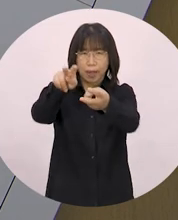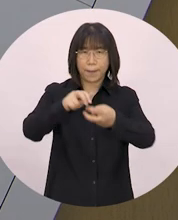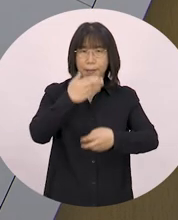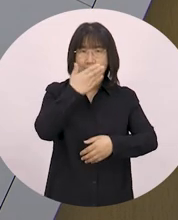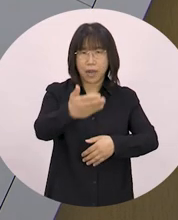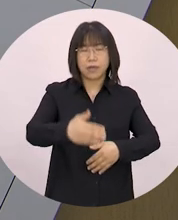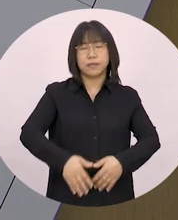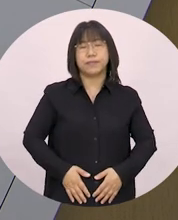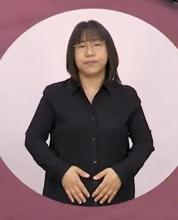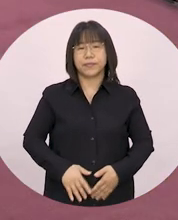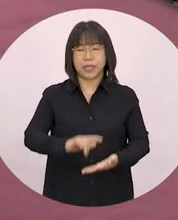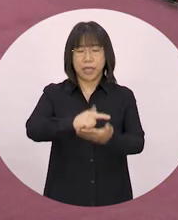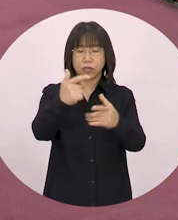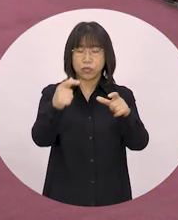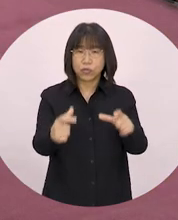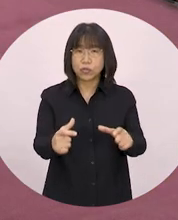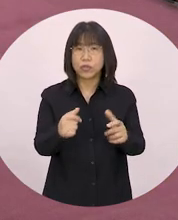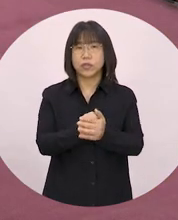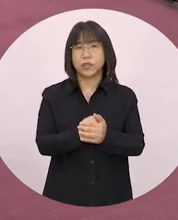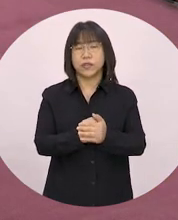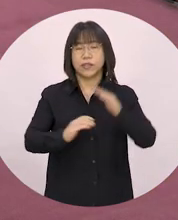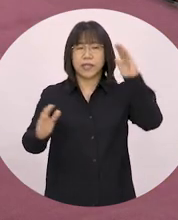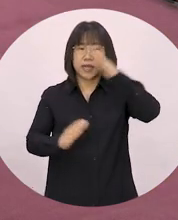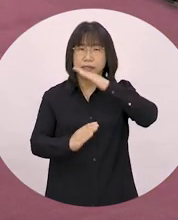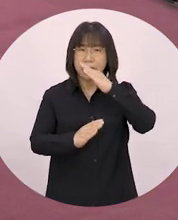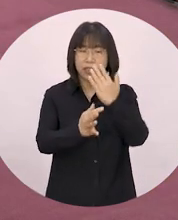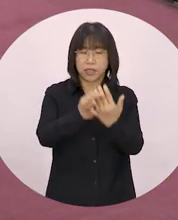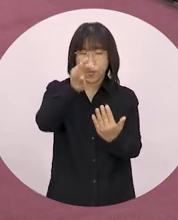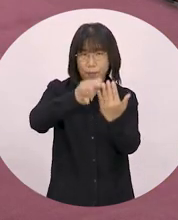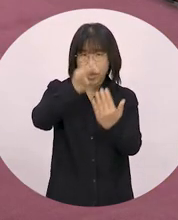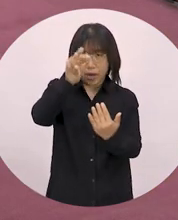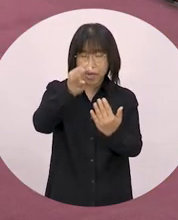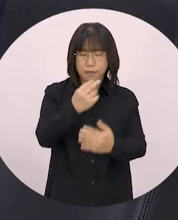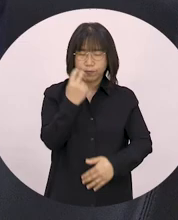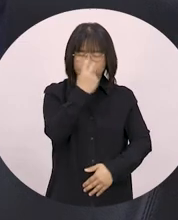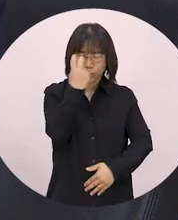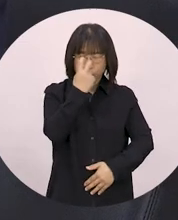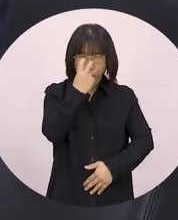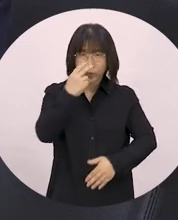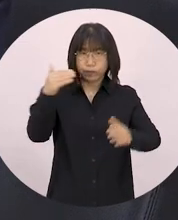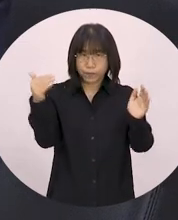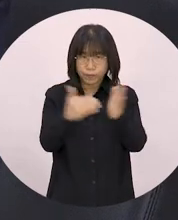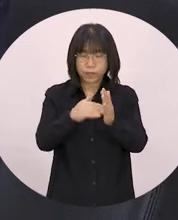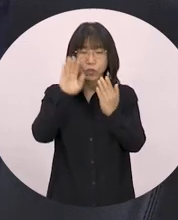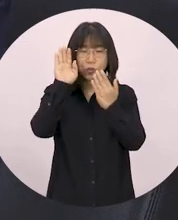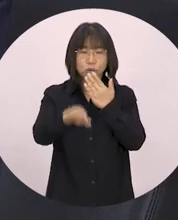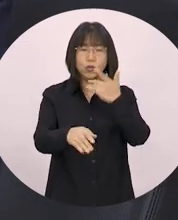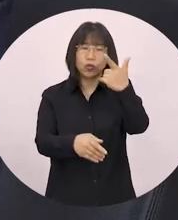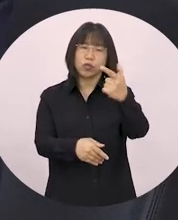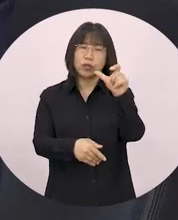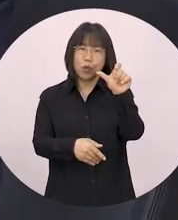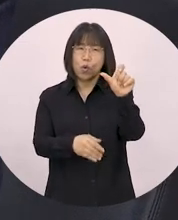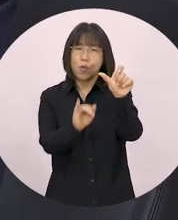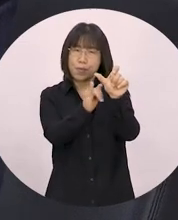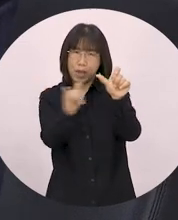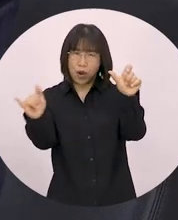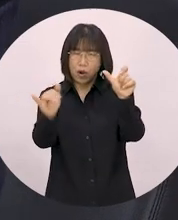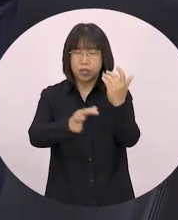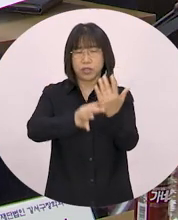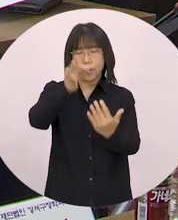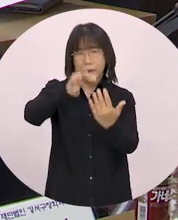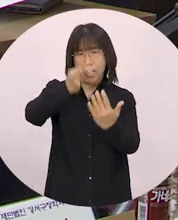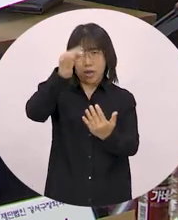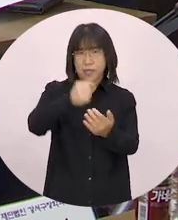서식 또 내려받을 수 있습니다 강서구는 작업 께 선발 심사위원회를 거쳐 6월 중 장학생 65명